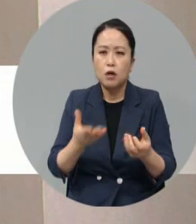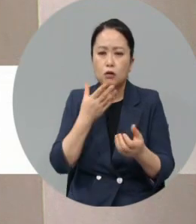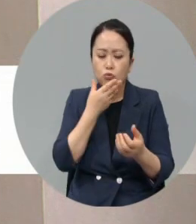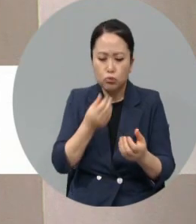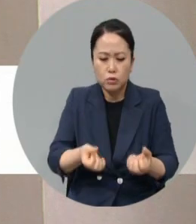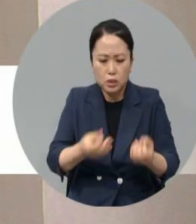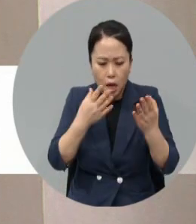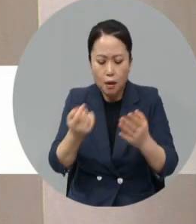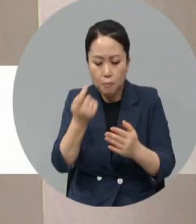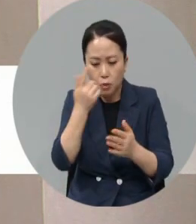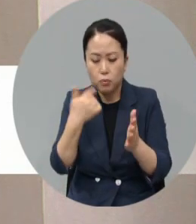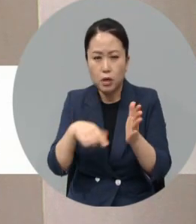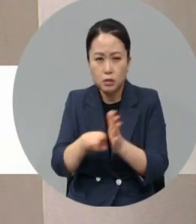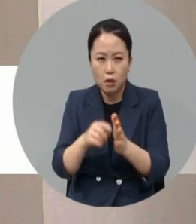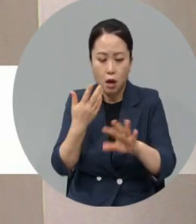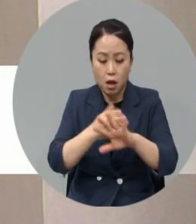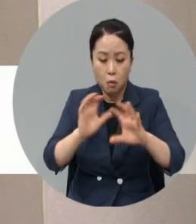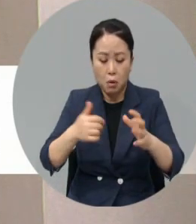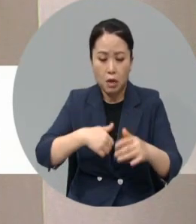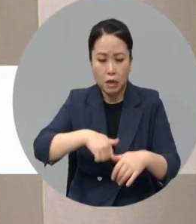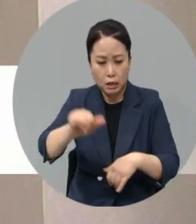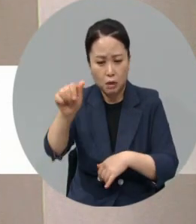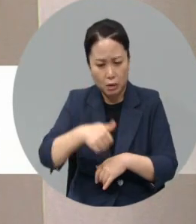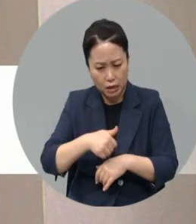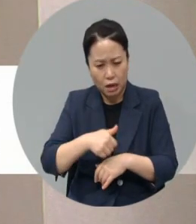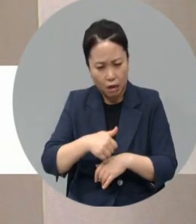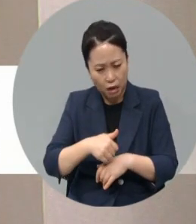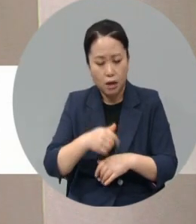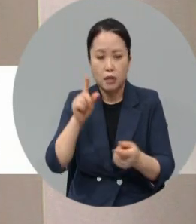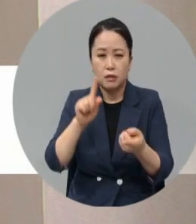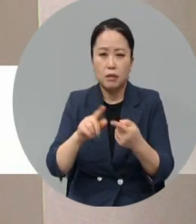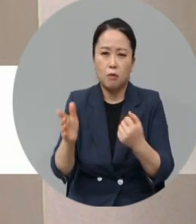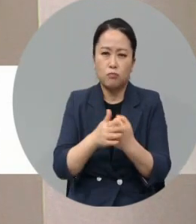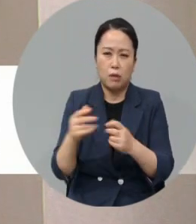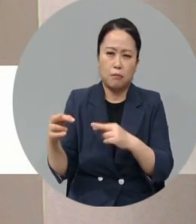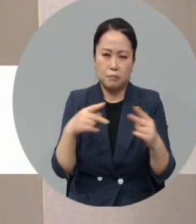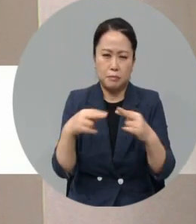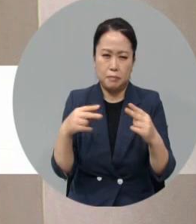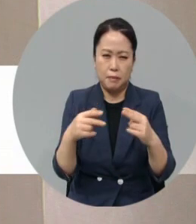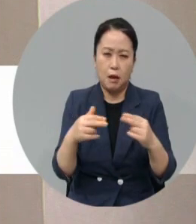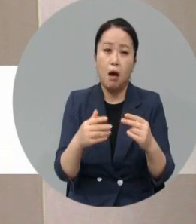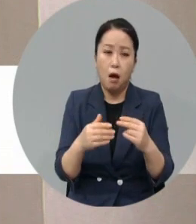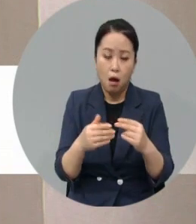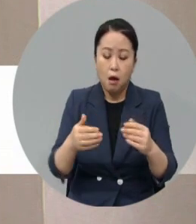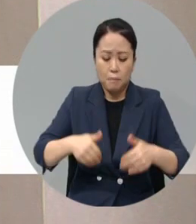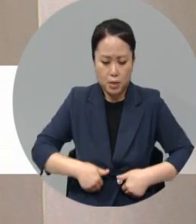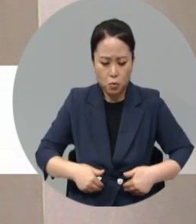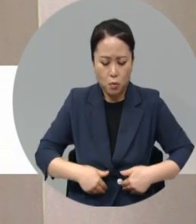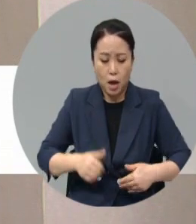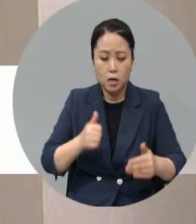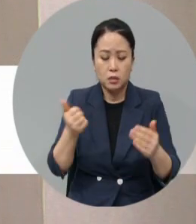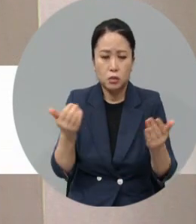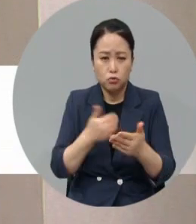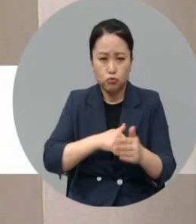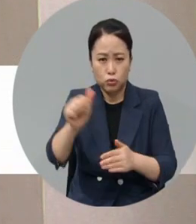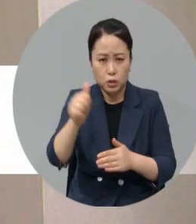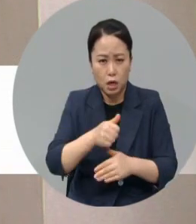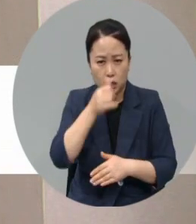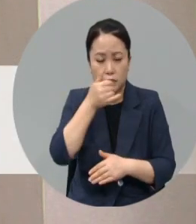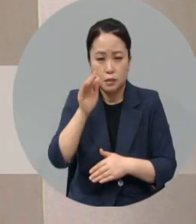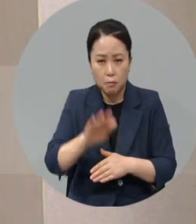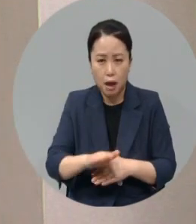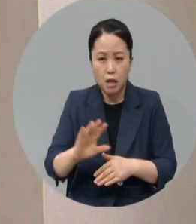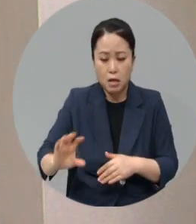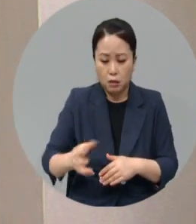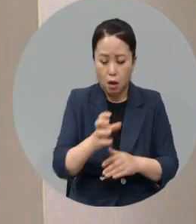하지만 태풍 특보가 충분히 예상되는 상황에서 구청장이 자리를 꼭 비웠어야 했는지 의문입니다.